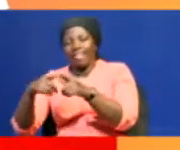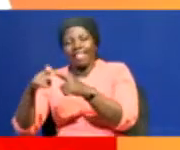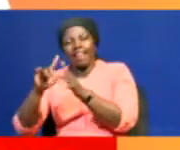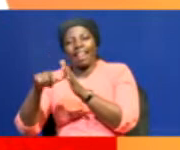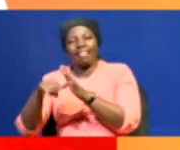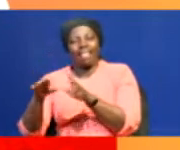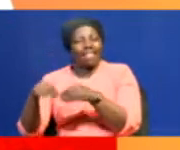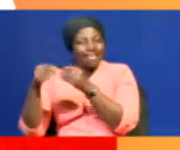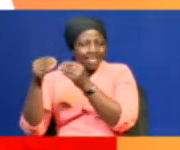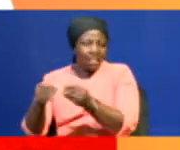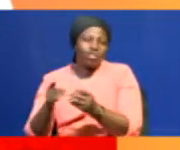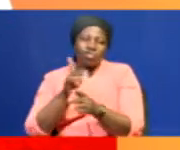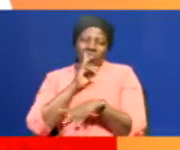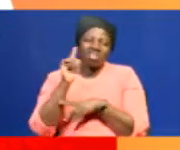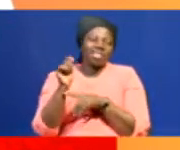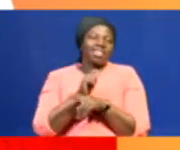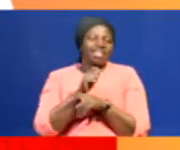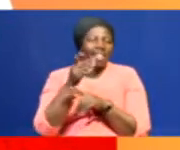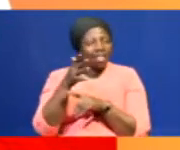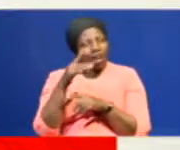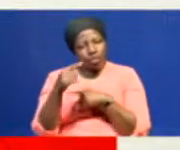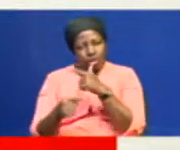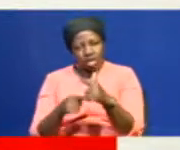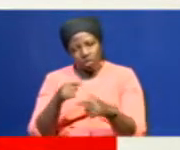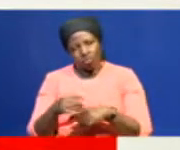wanapatiana. So mafunzo iko inaendelea.